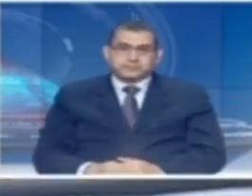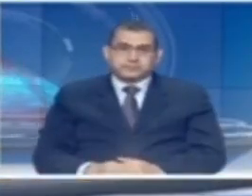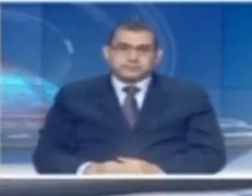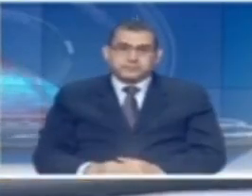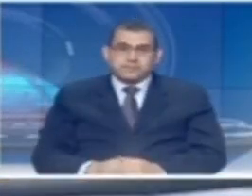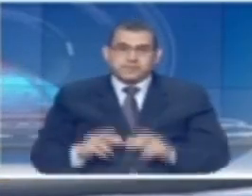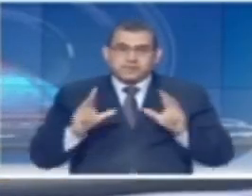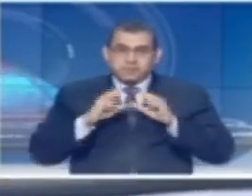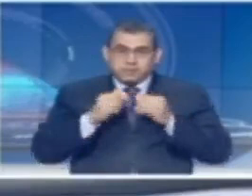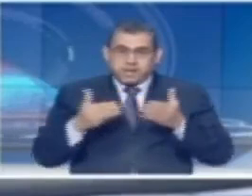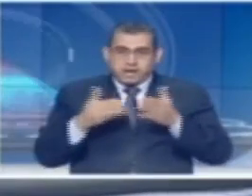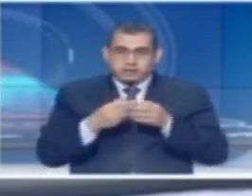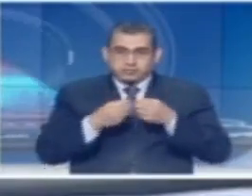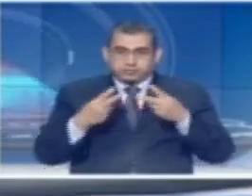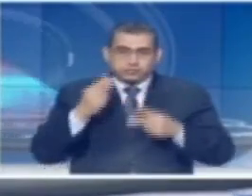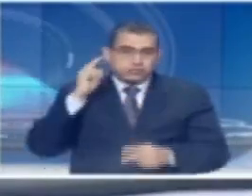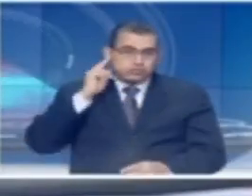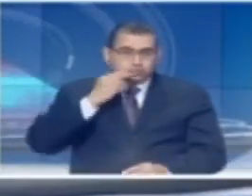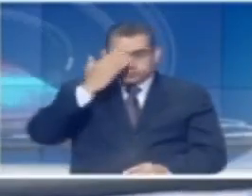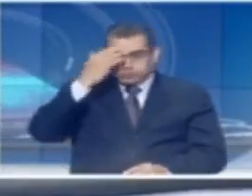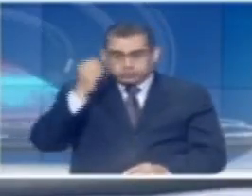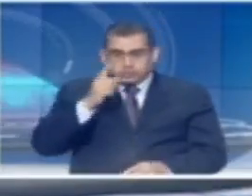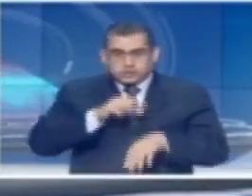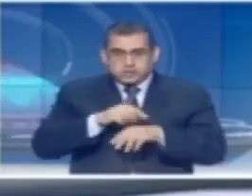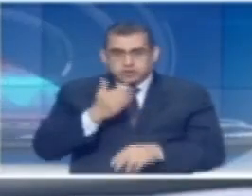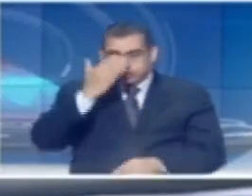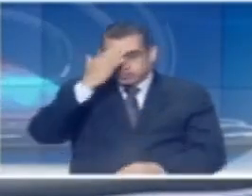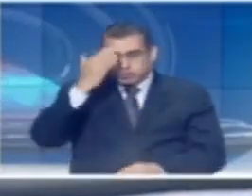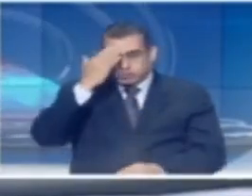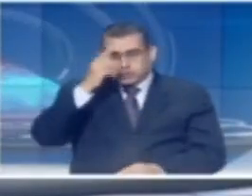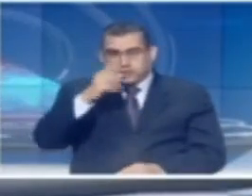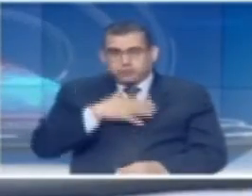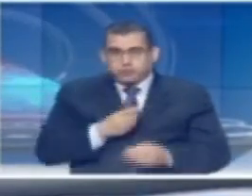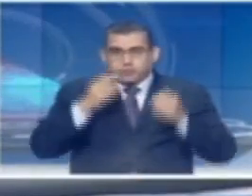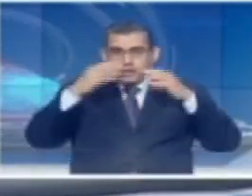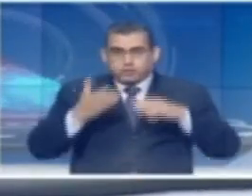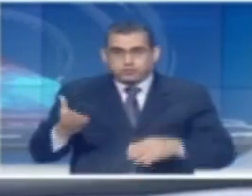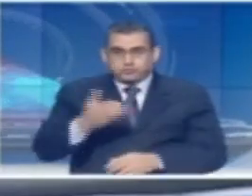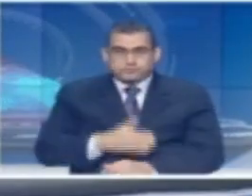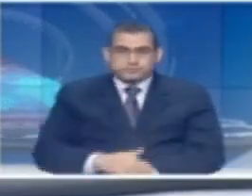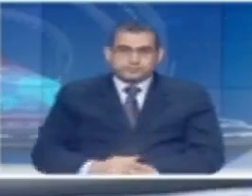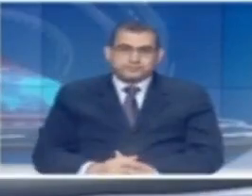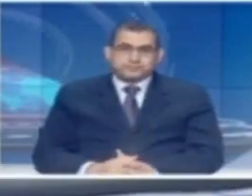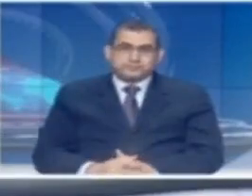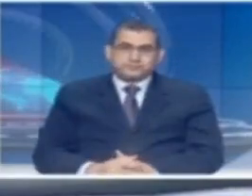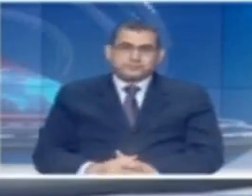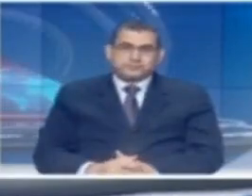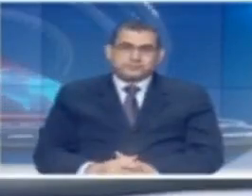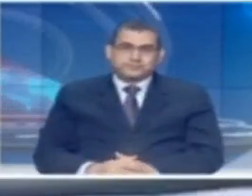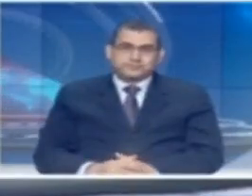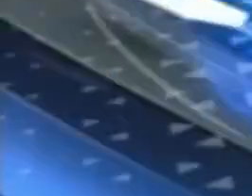من التلفزيون المصري قدمنا لحضراتكم موجز أخبار التاسعة صباحا، شكرا لكم والسلام عليكم ورحمة الله وبركاته.